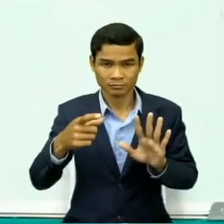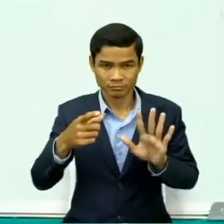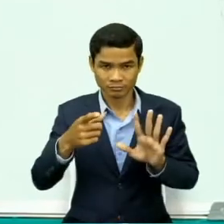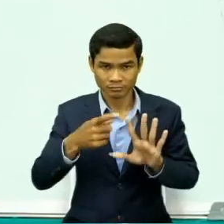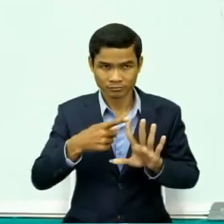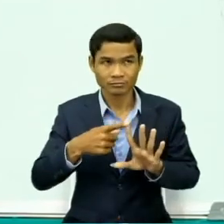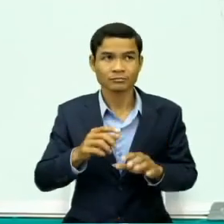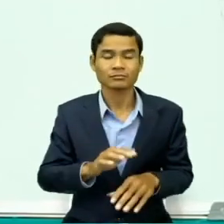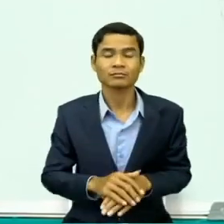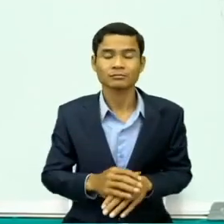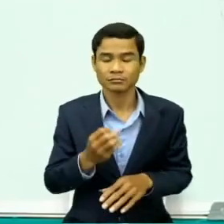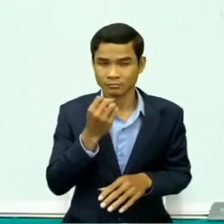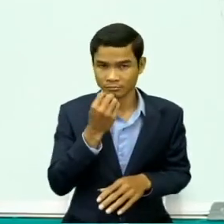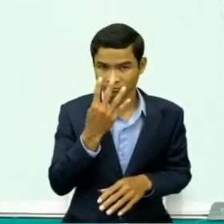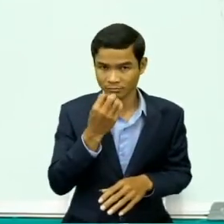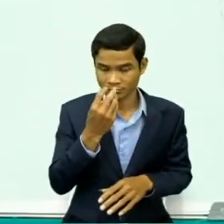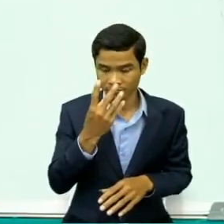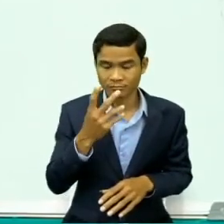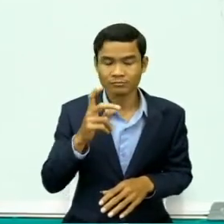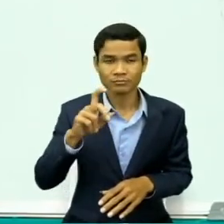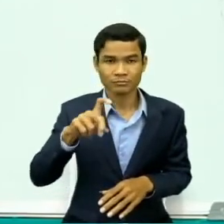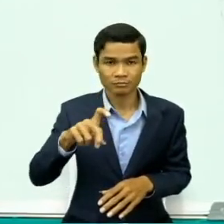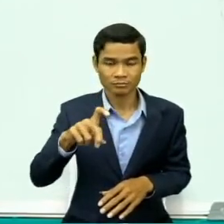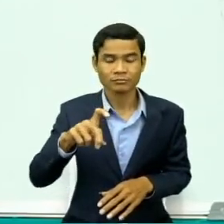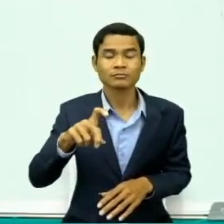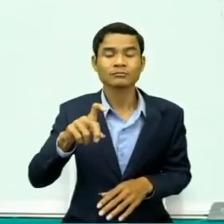ca phi